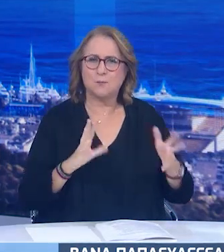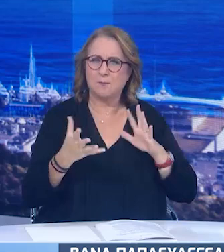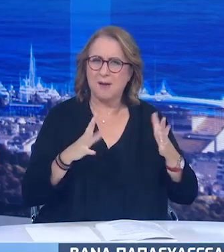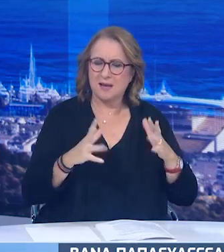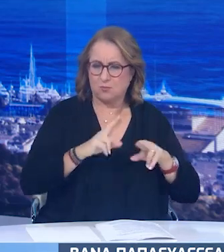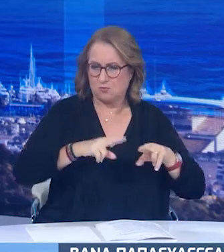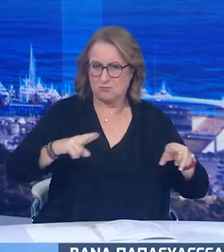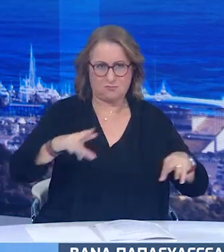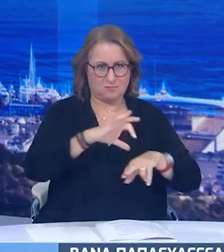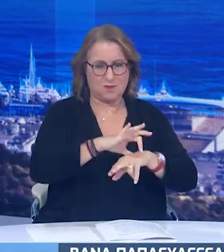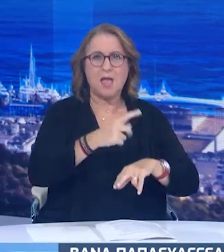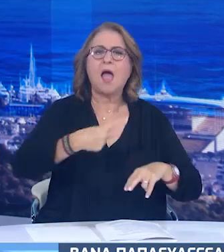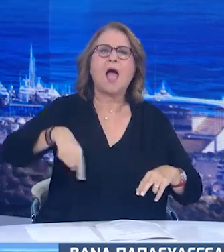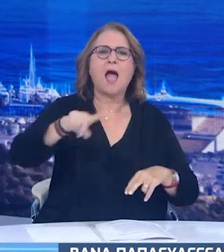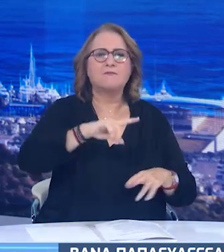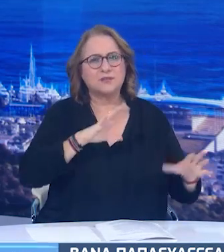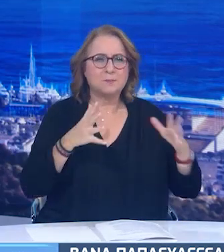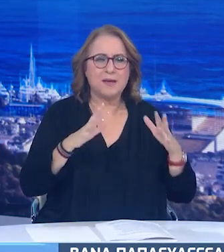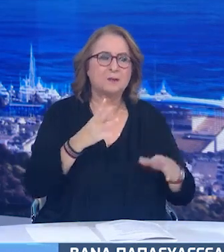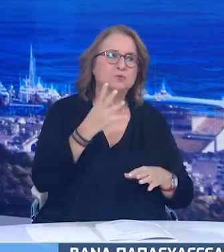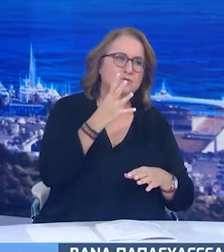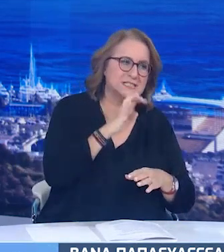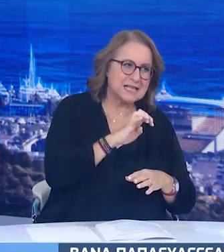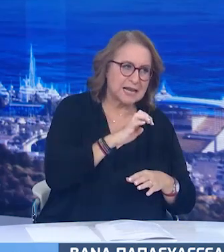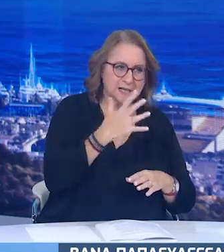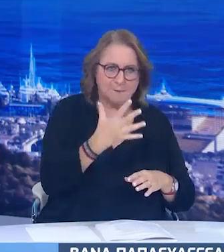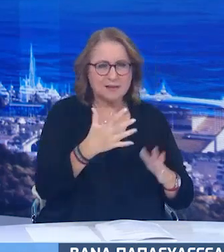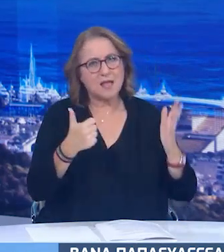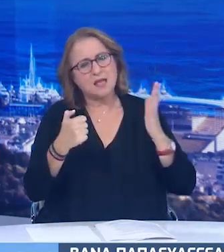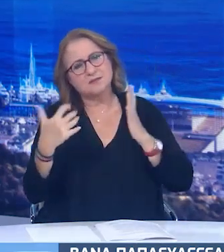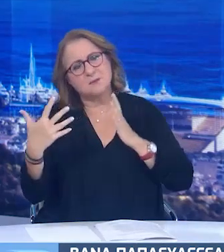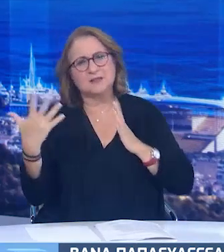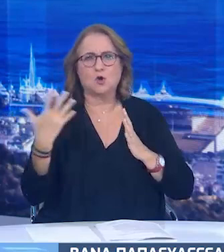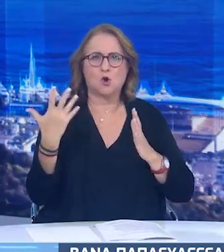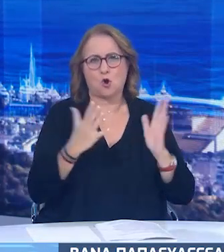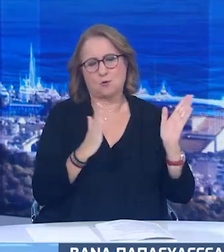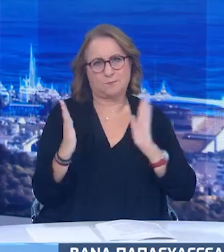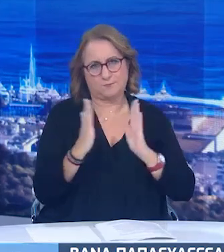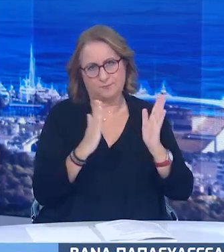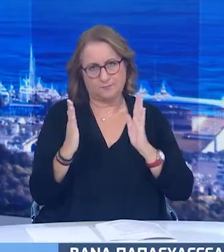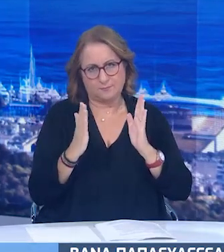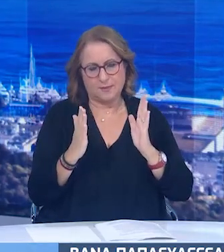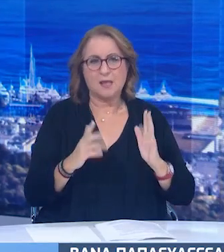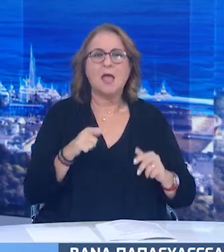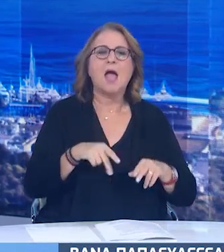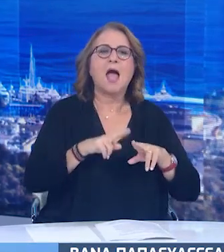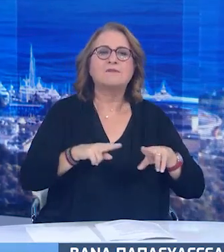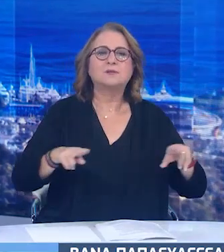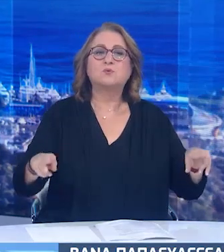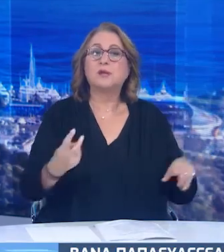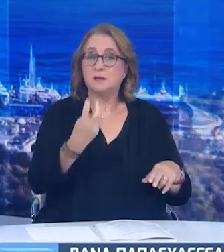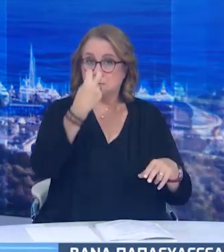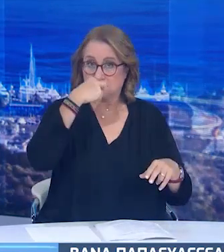στην επικράτεια, είναι ηλικίας μεταξύ 45 και 65 ετών. Ο αριθμός των ασθενών που παραμένουν διασωληνωμένοι λόγω